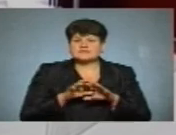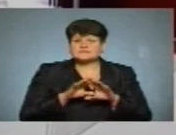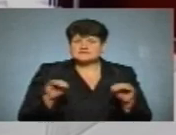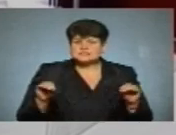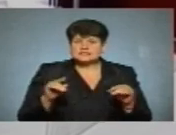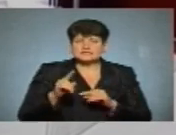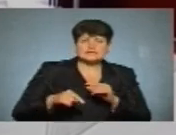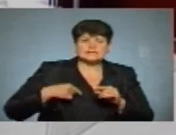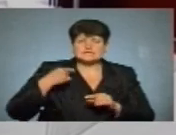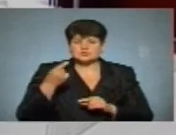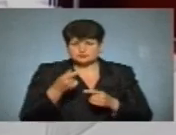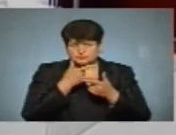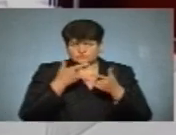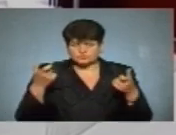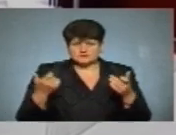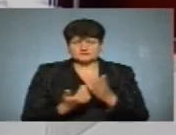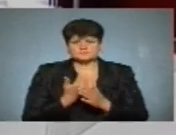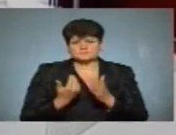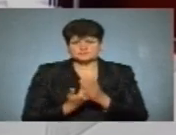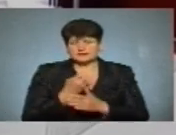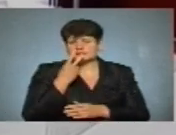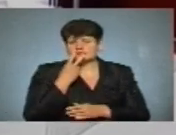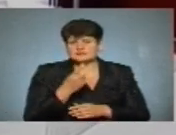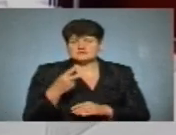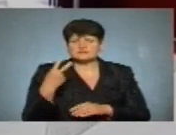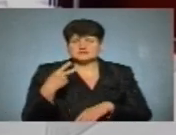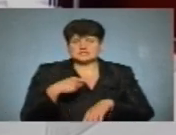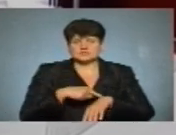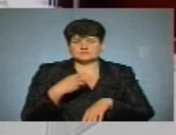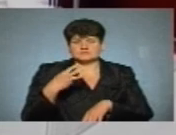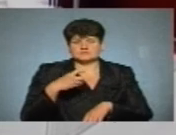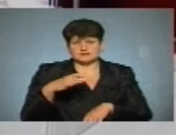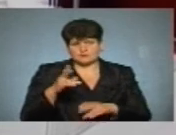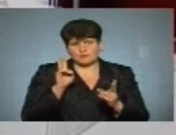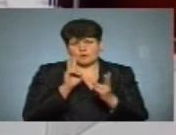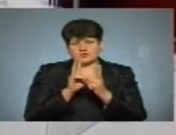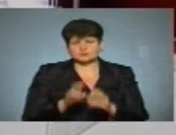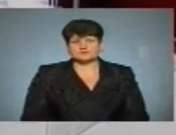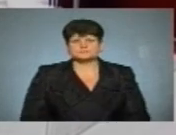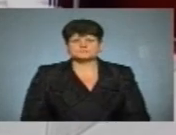Наступний інформаційний випуск на телеканалі ЮА Тернопіль. Дивіться о 20:30. Побачимось.